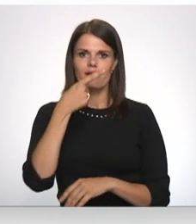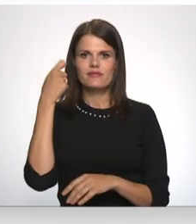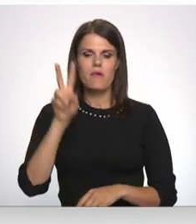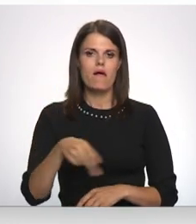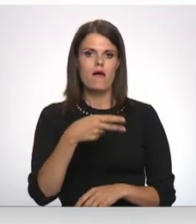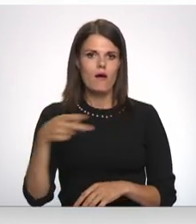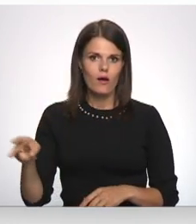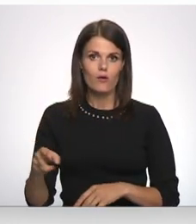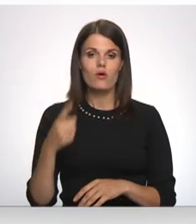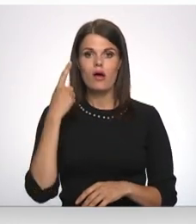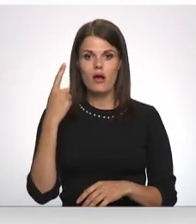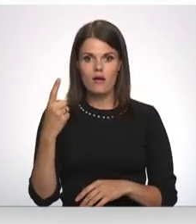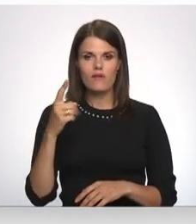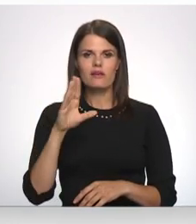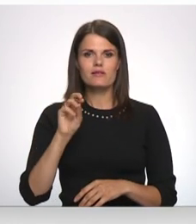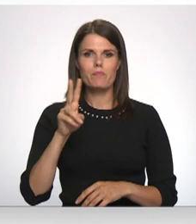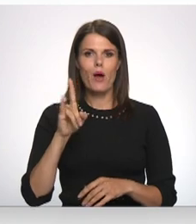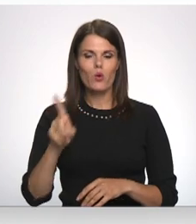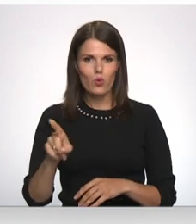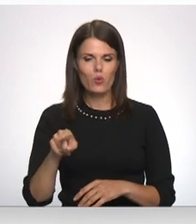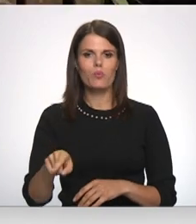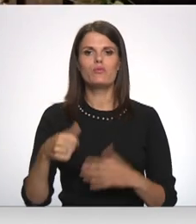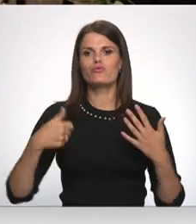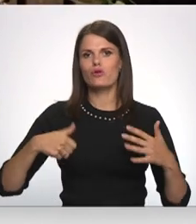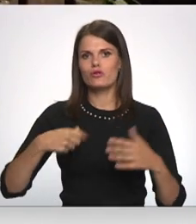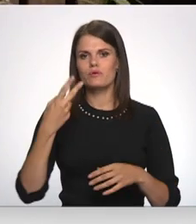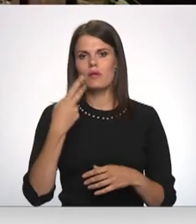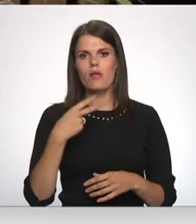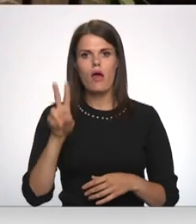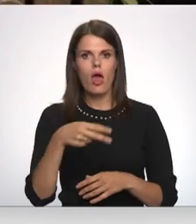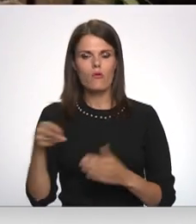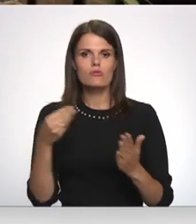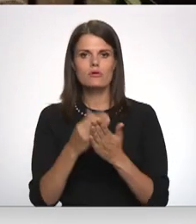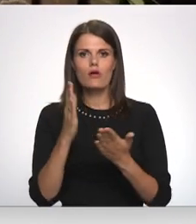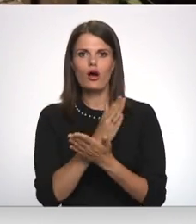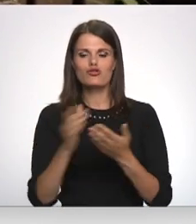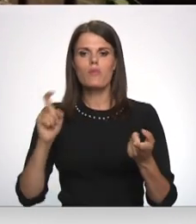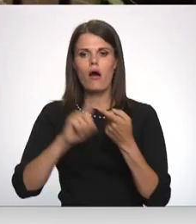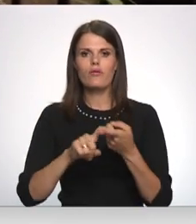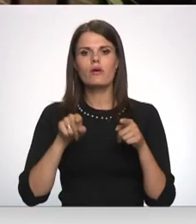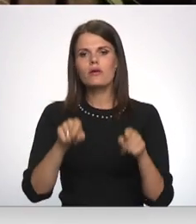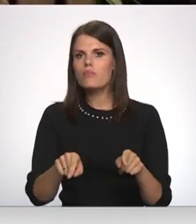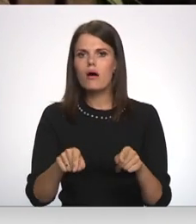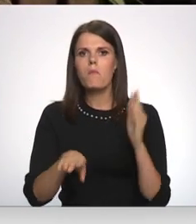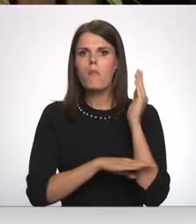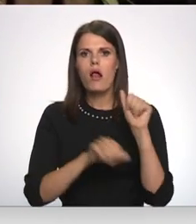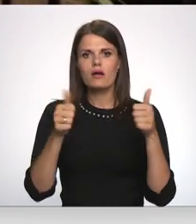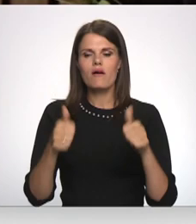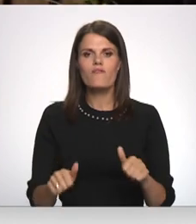eiro, viens bērkups 60 eiro. Cenu atšķirības ir atkarīgas arī no malkas veida un vietas, kur to